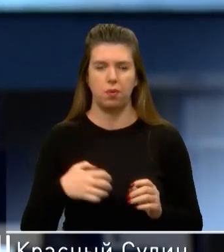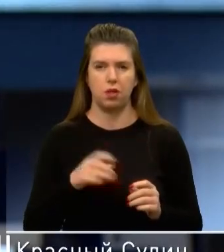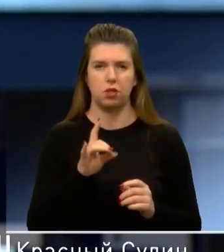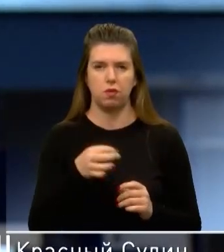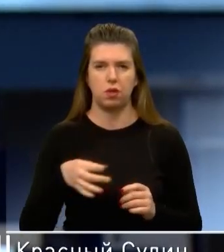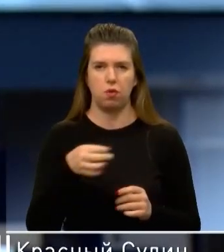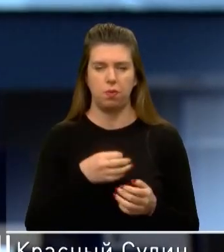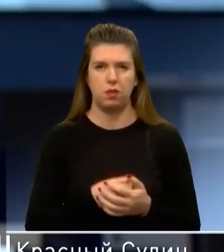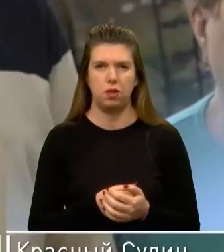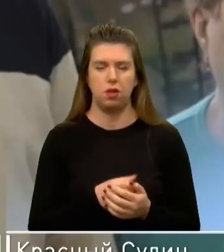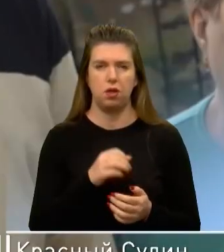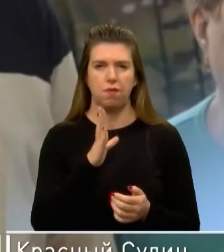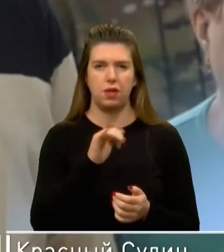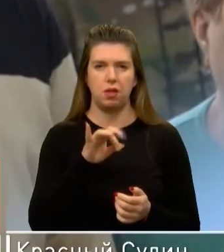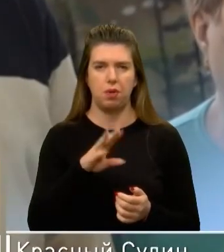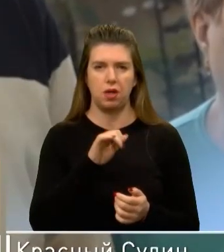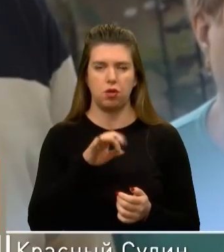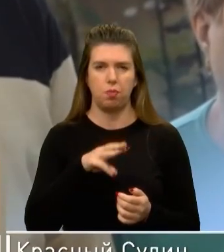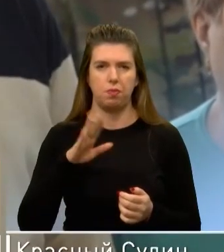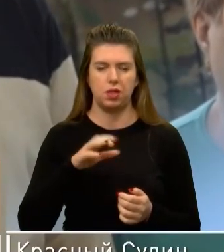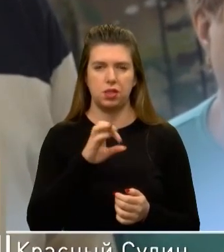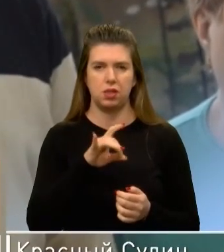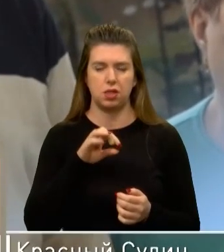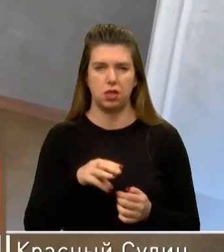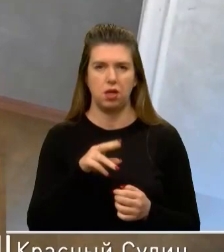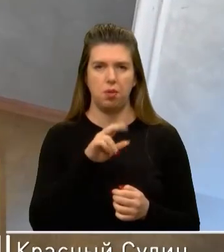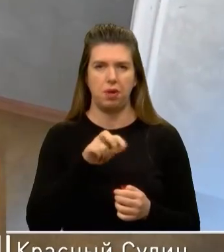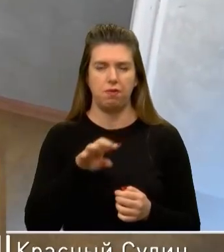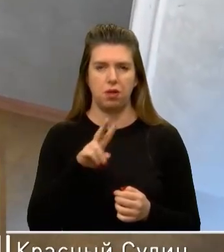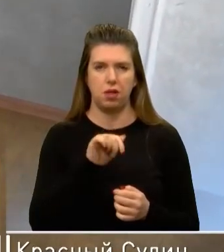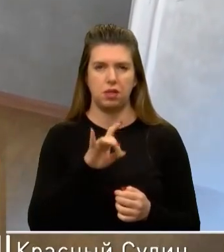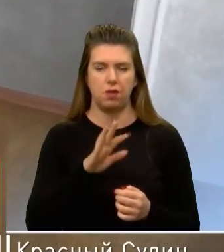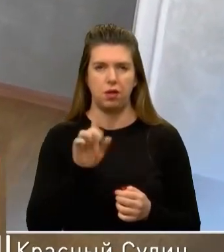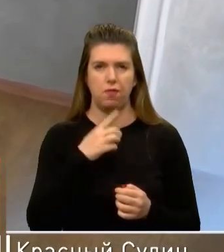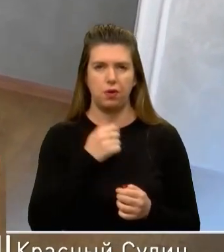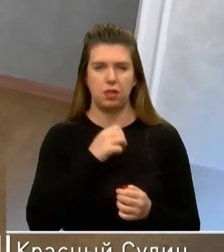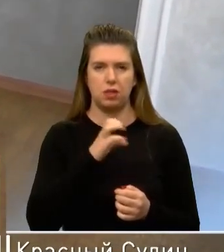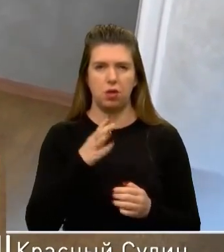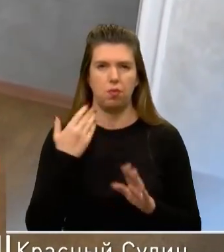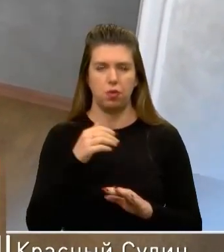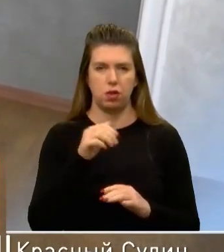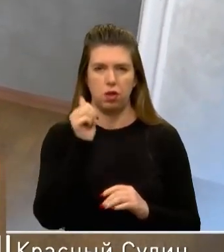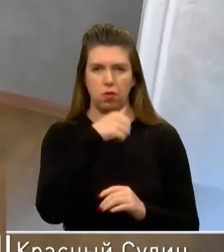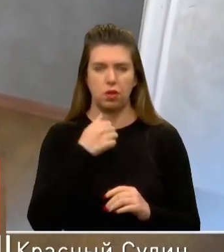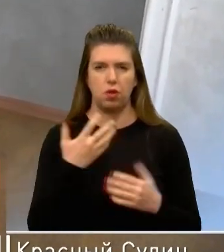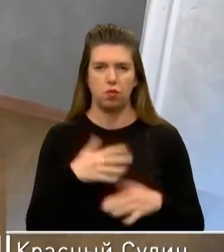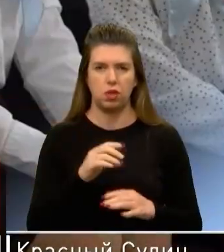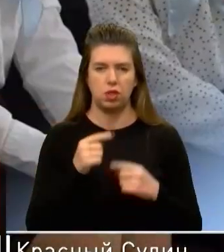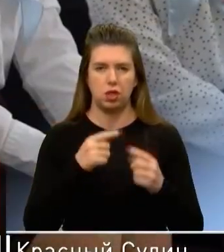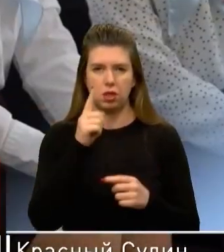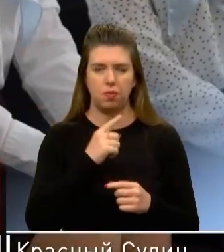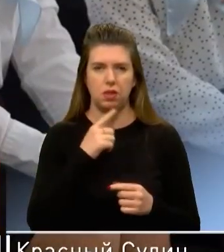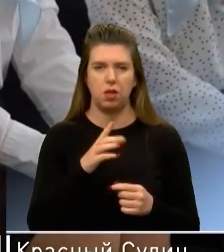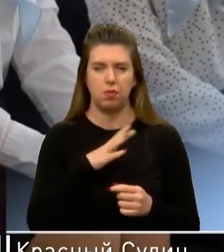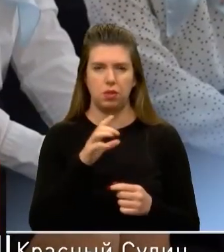Ростовской области Вадим артёмов младшего сержанта Павла Лазарева мобилизовали В сентябре прошлого года а уже через месяц